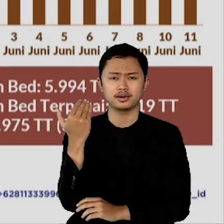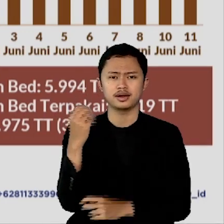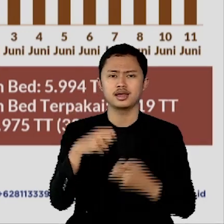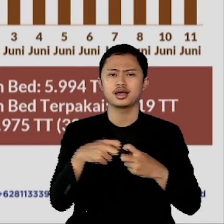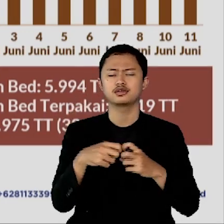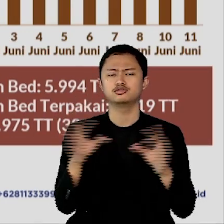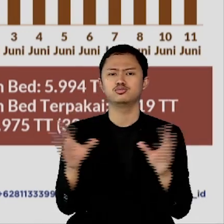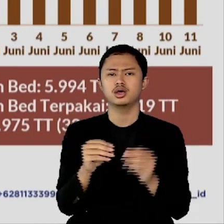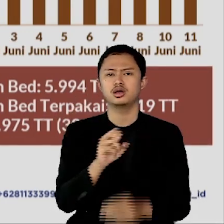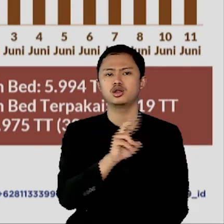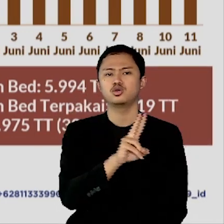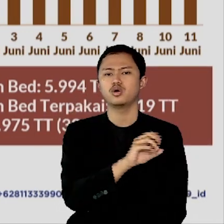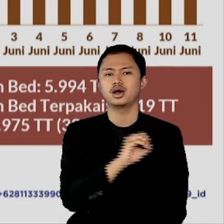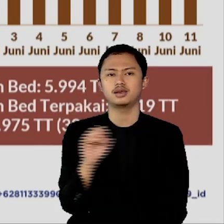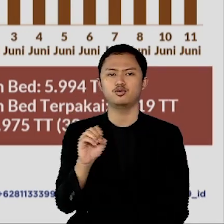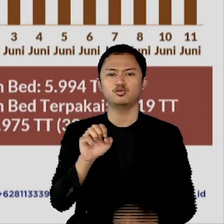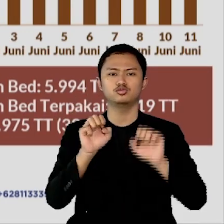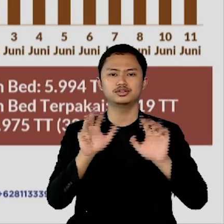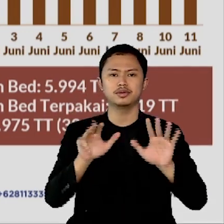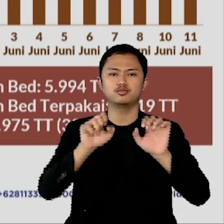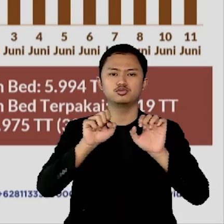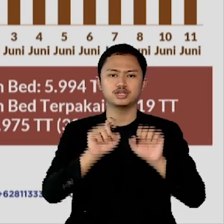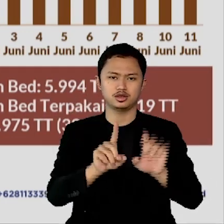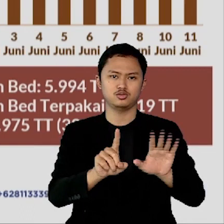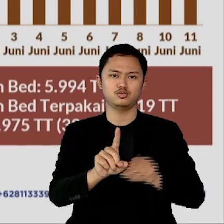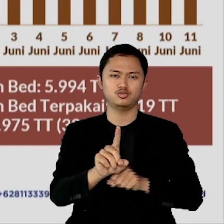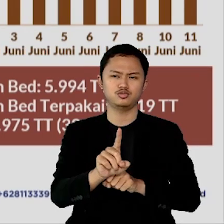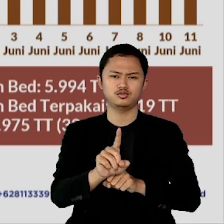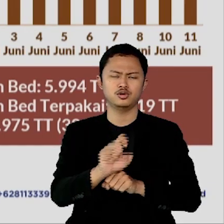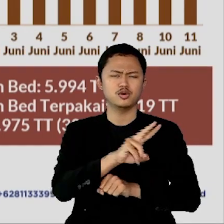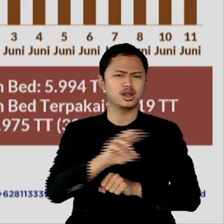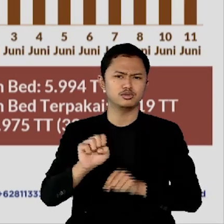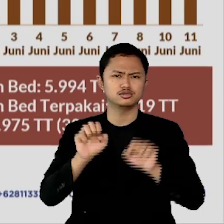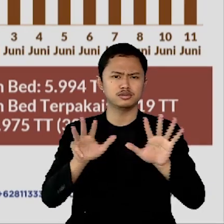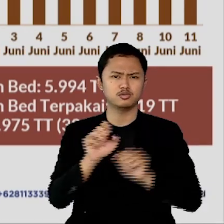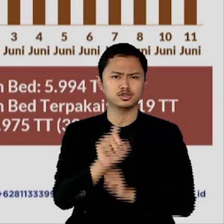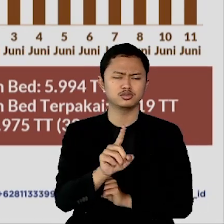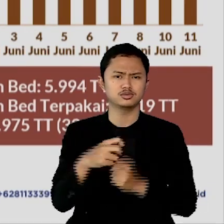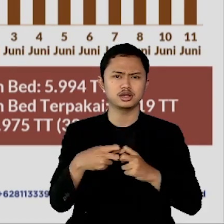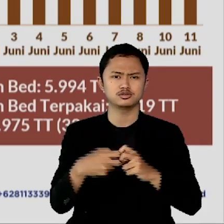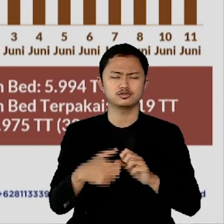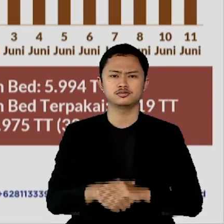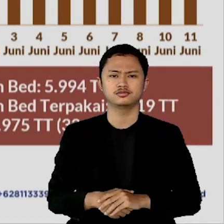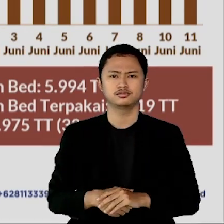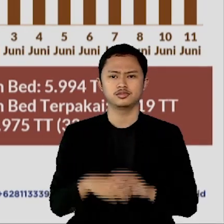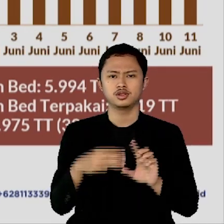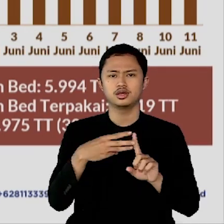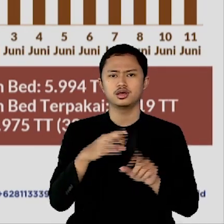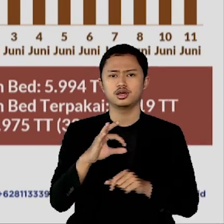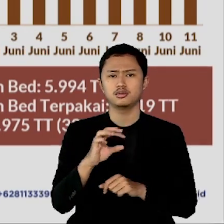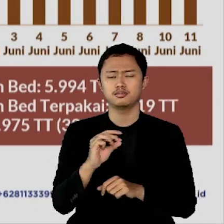kasus hariannya mencapai 2091 kasus Hai bordir DKI Jakarta mencapai